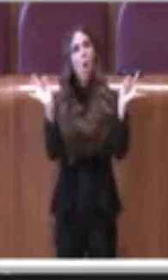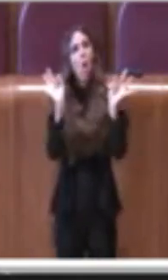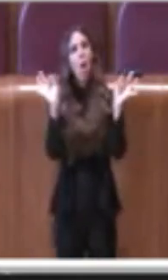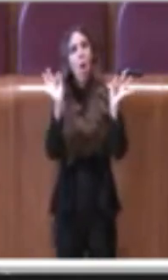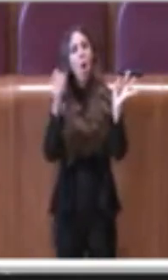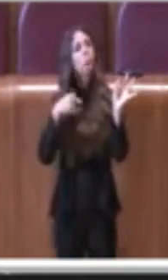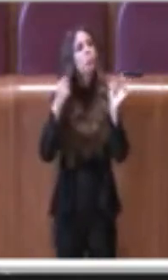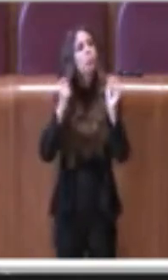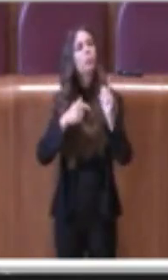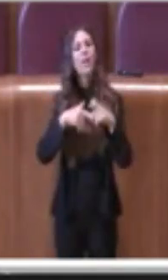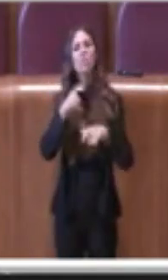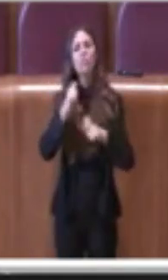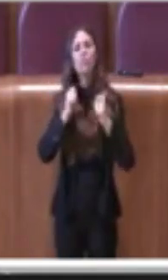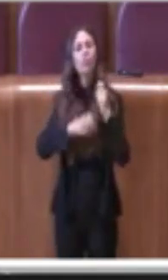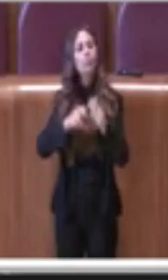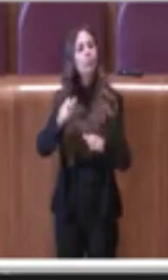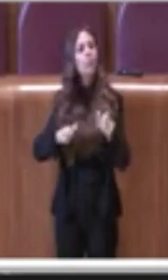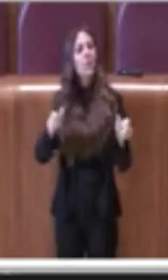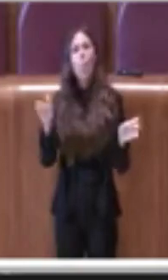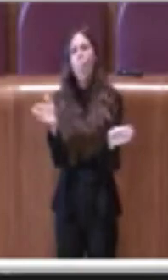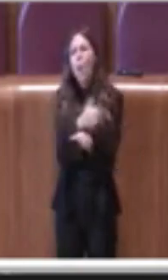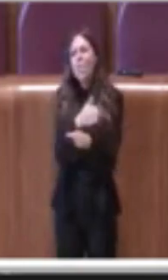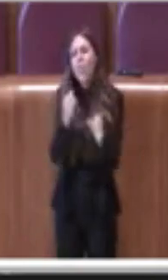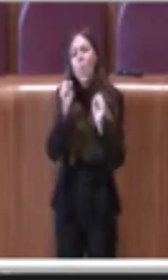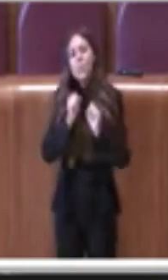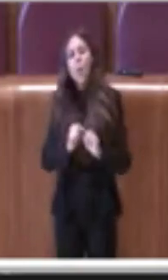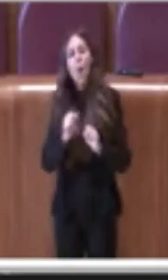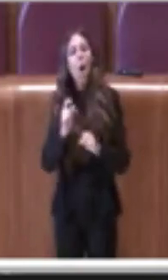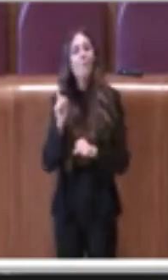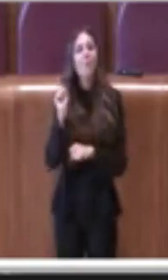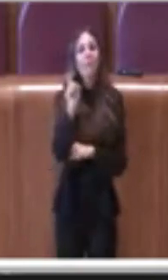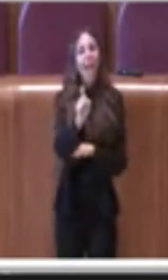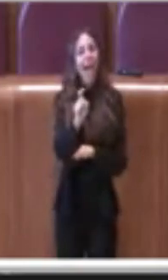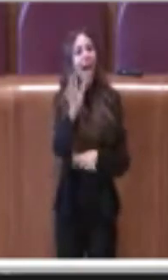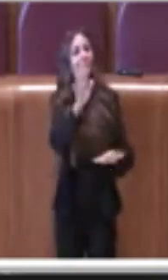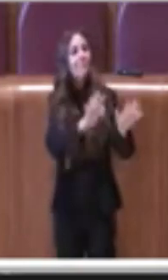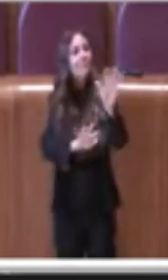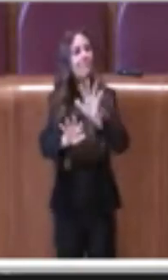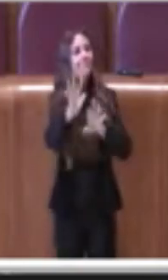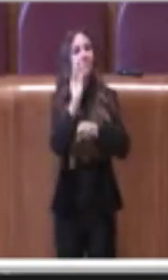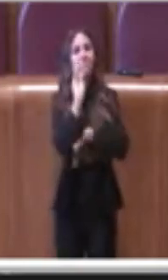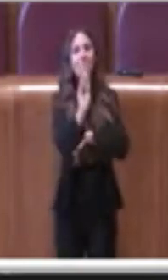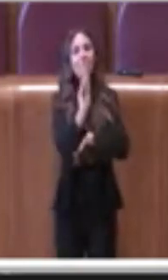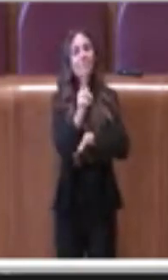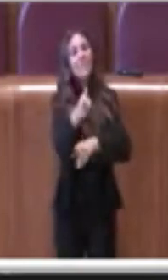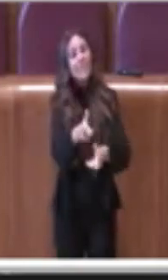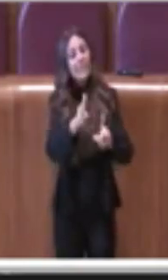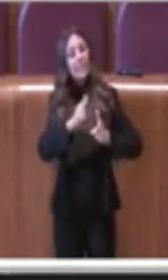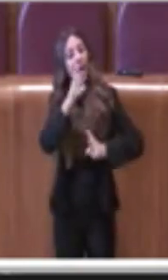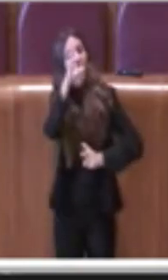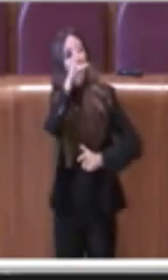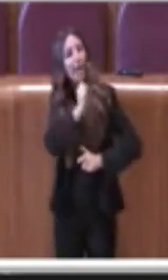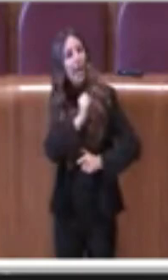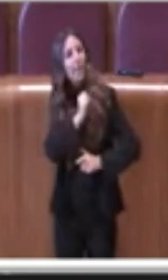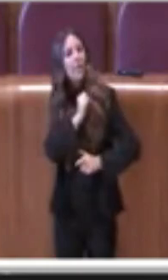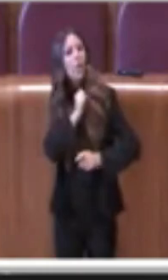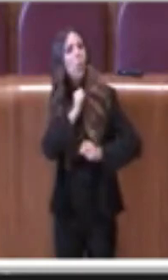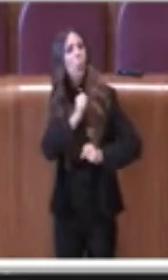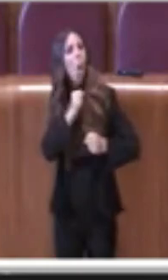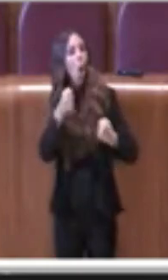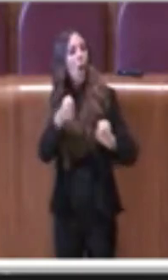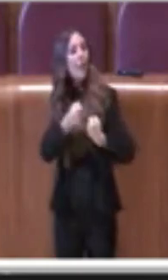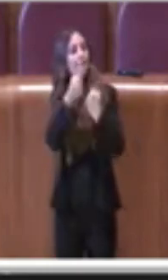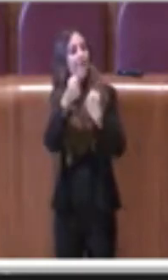potrà andare a chiedere le dovute informazioni per capire come dare un contributo sull'impatto ambientale,